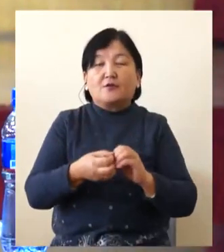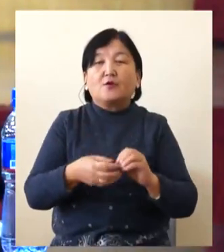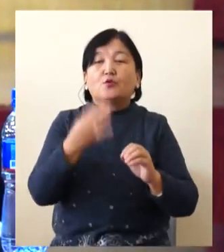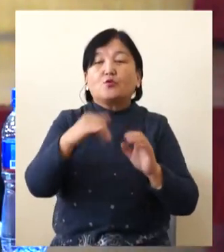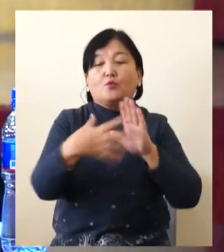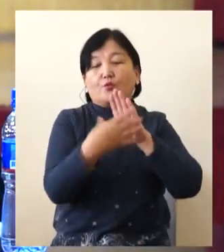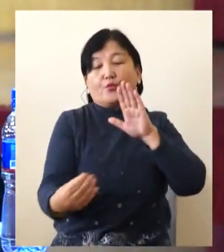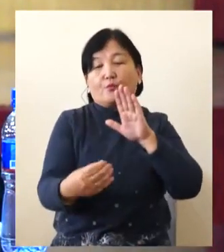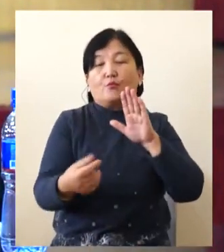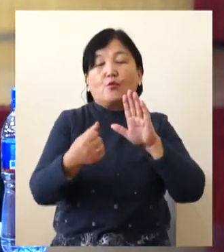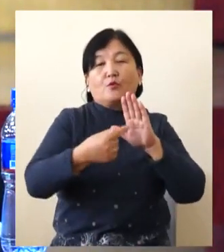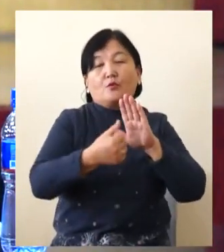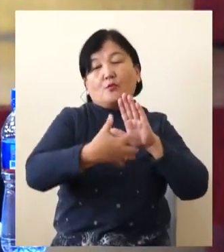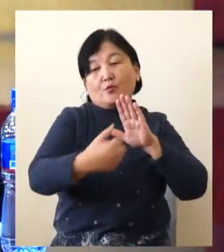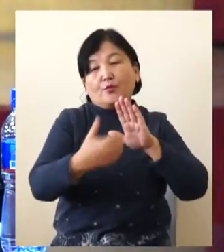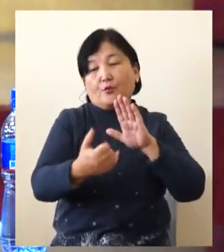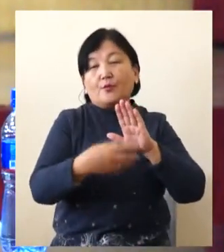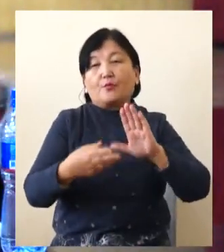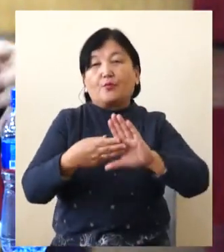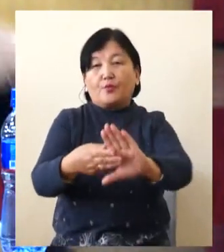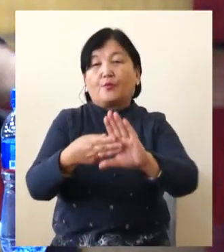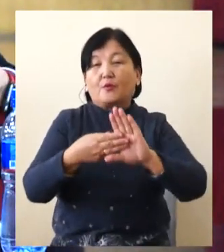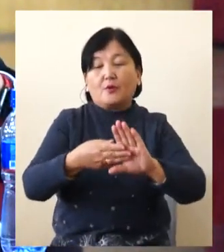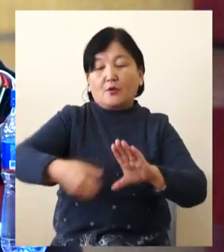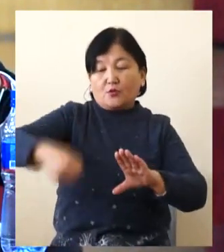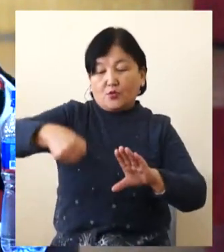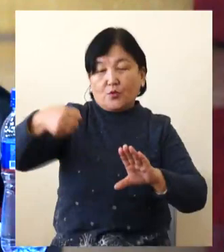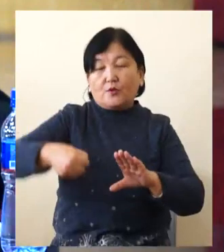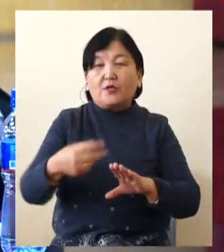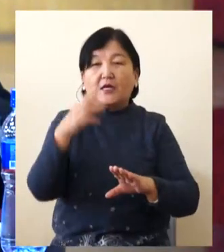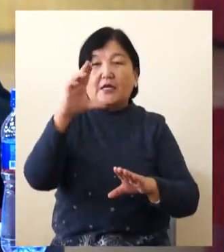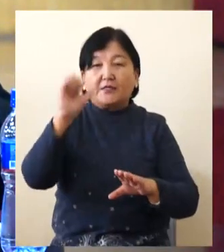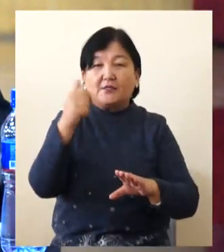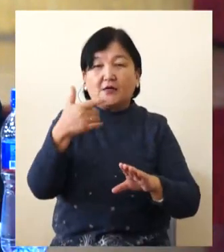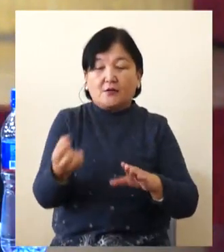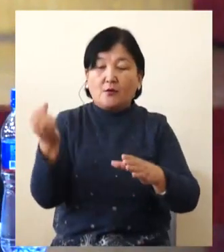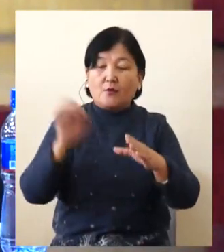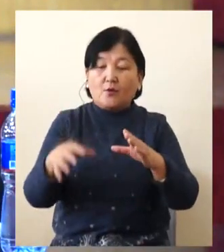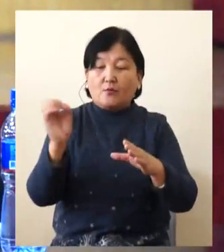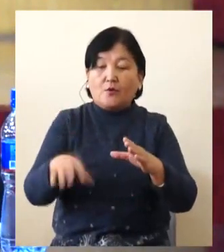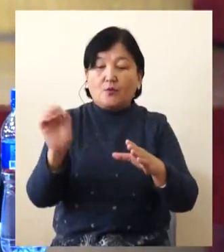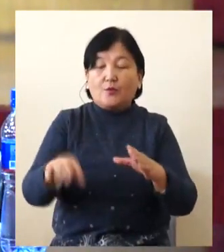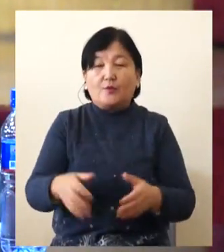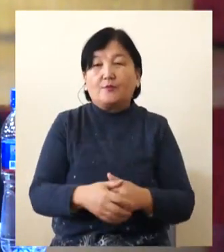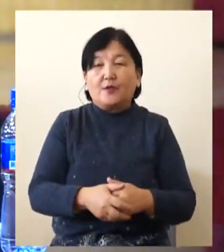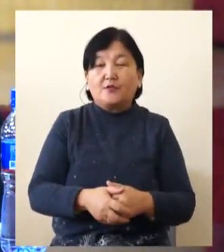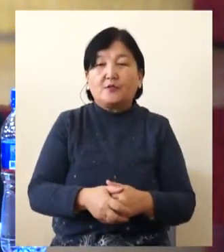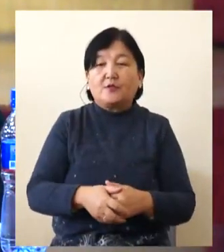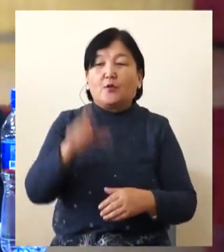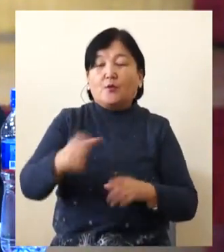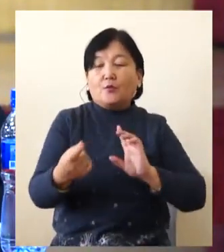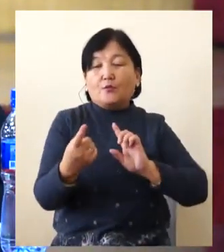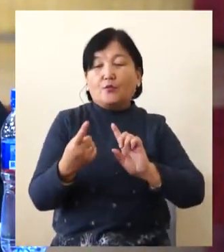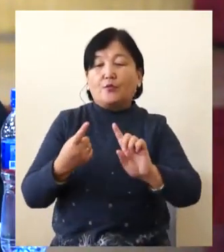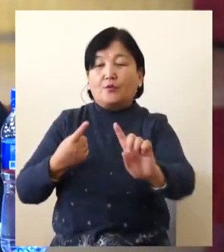Тэгэхэд тооцож. Таны тэр цүнхний нөгөө барьж байгаа сакс ууш. Тэр рүү чи юм уу орлоо гэдээ дараа нь тэр хүний барьж байгаа энэ нэг хажуугаар